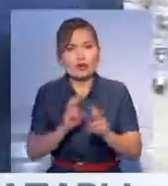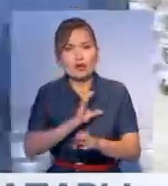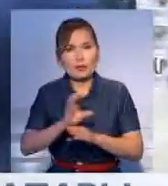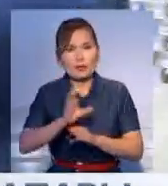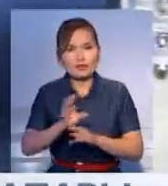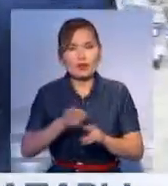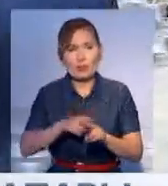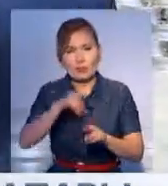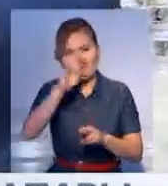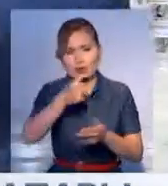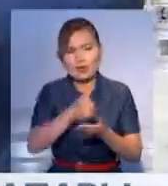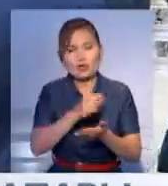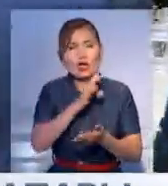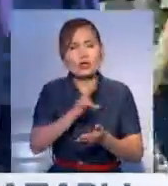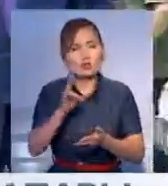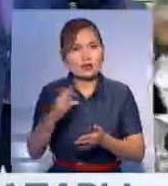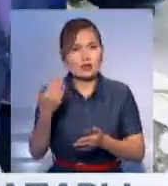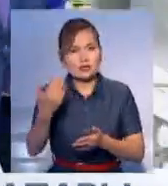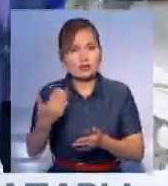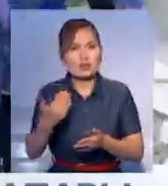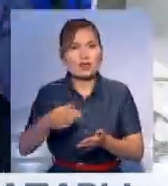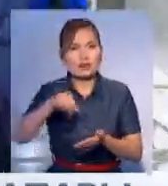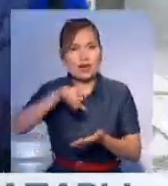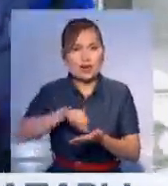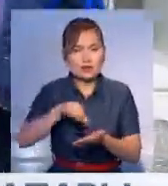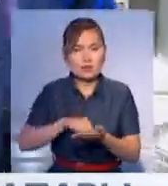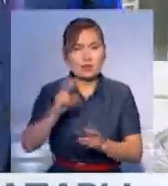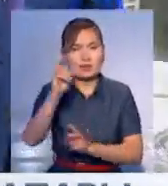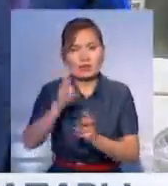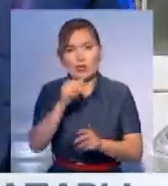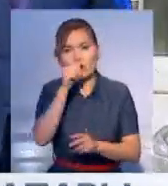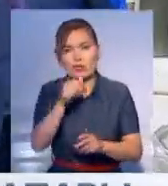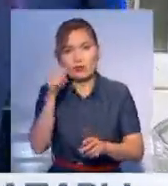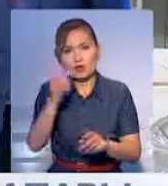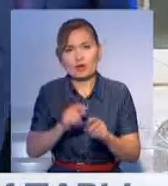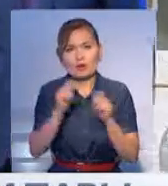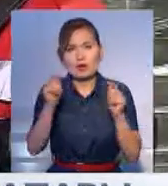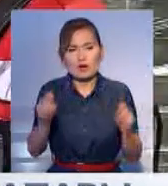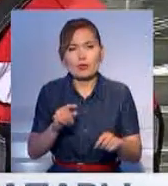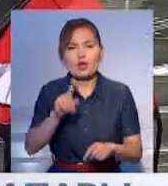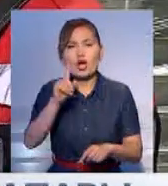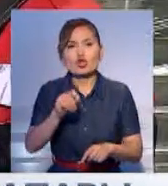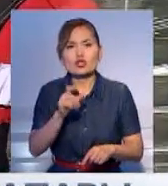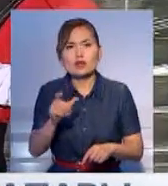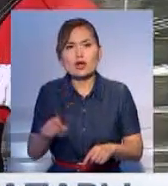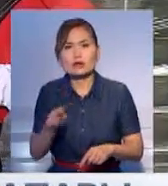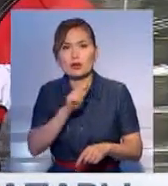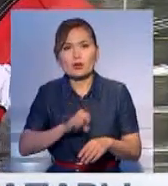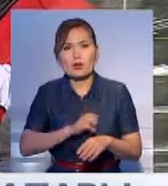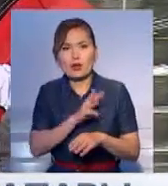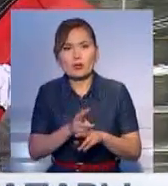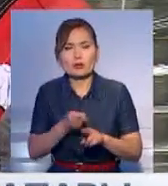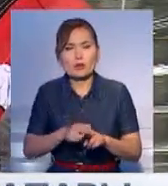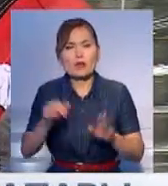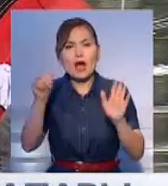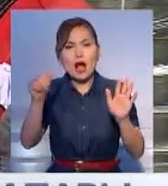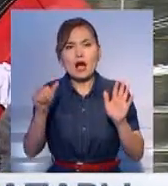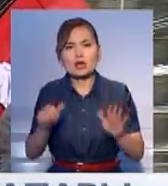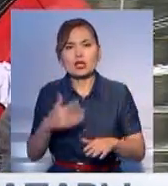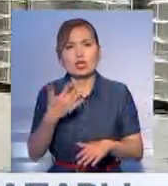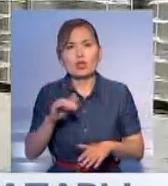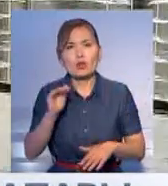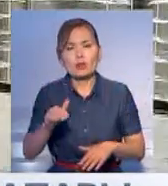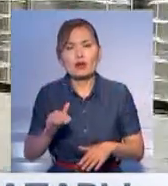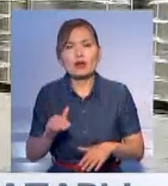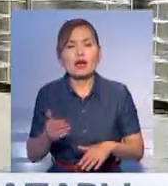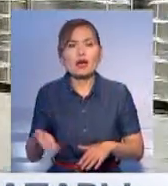елбасының қатысуымен өткен дәстүрлі телекөпірде іске қосылды. Бүгінде 100 адамды жұмыспен қамтамасыз етіп отыр. Онда биыл бірінші жарты жылдықта 50 мың дана